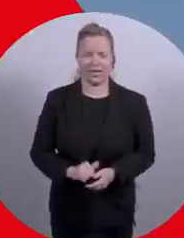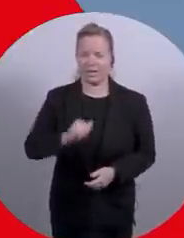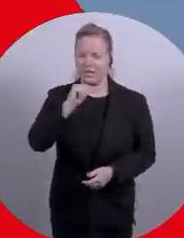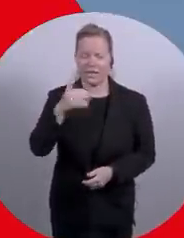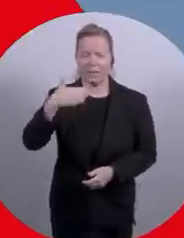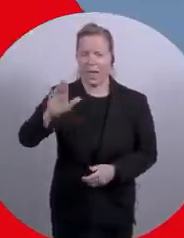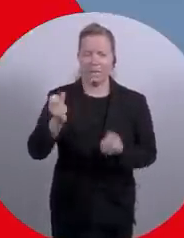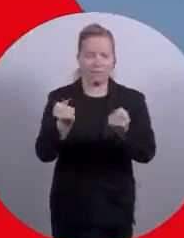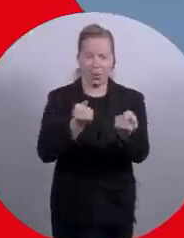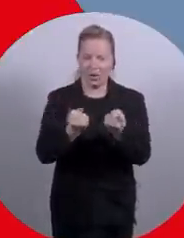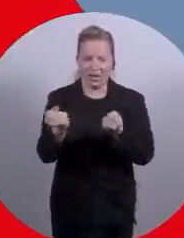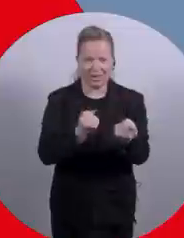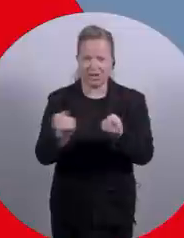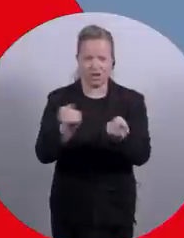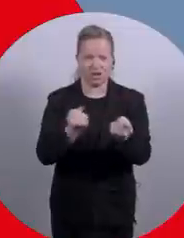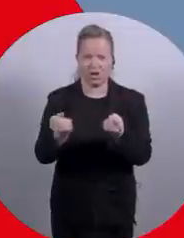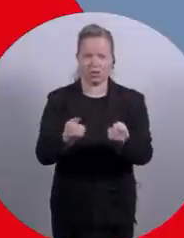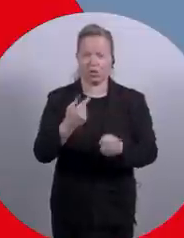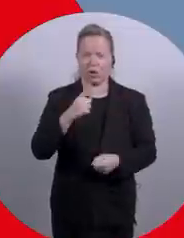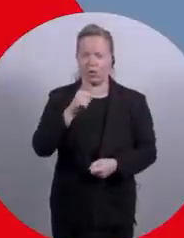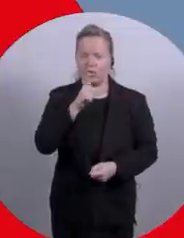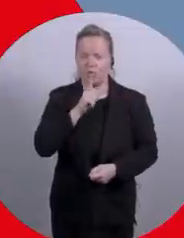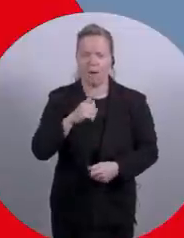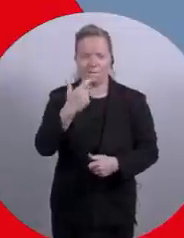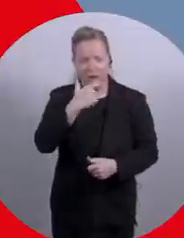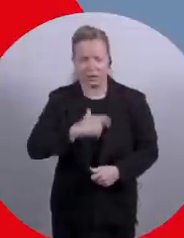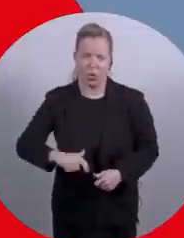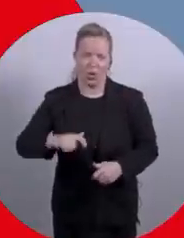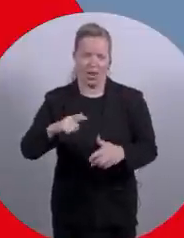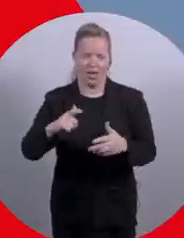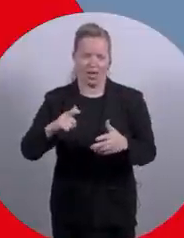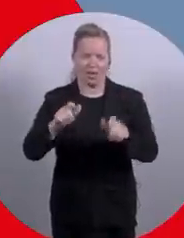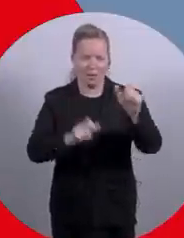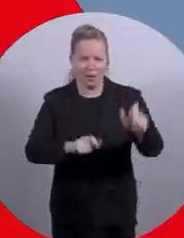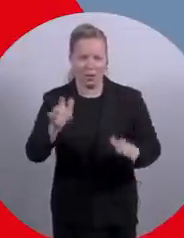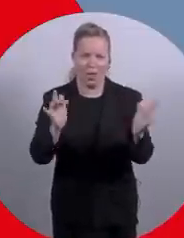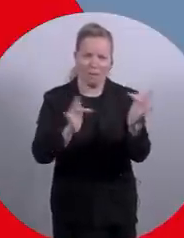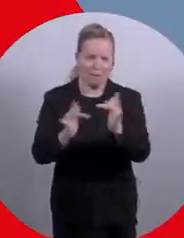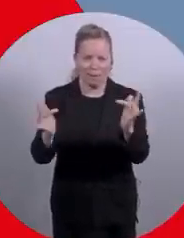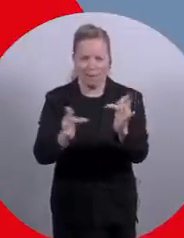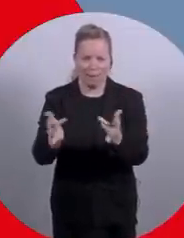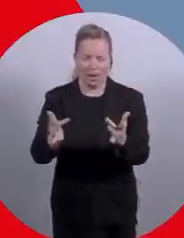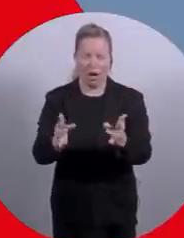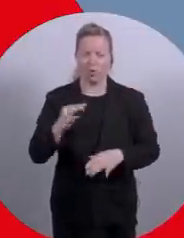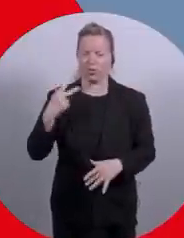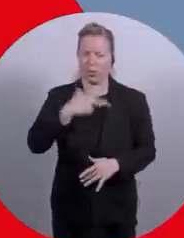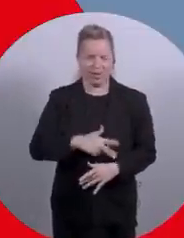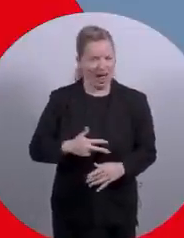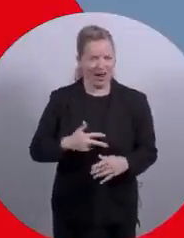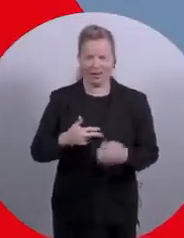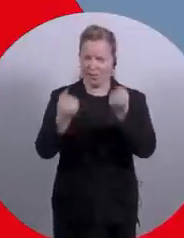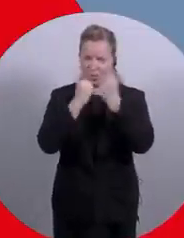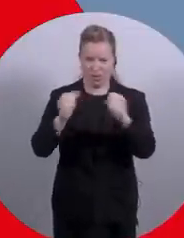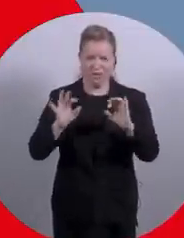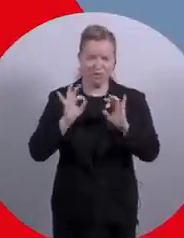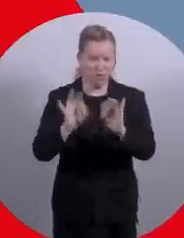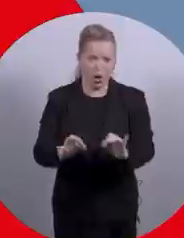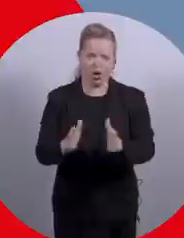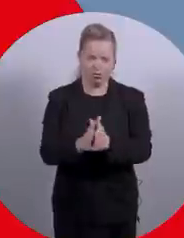vielmehr persönlich nur mehr zu begreifen waren und die massiv der Sozialdemokratie geschadet haben